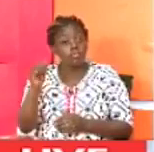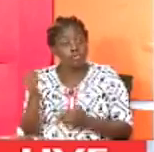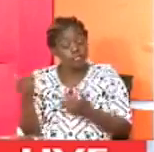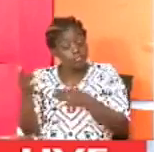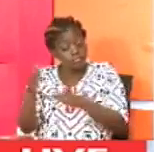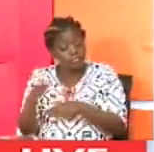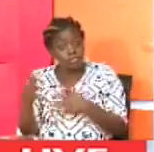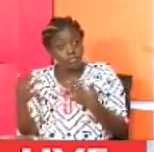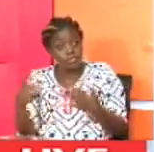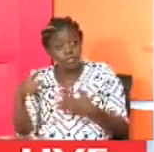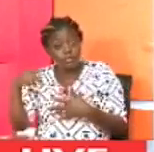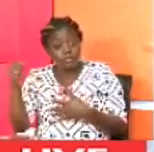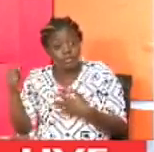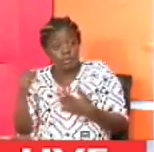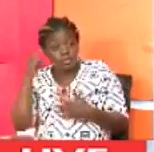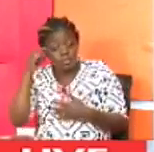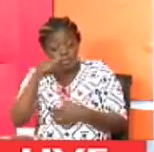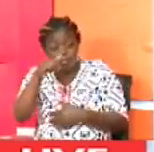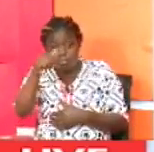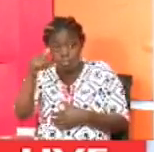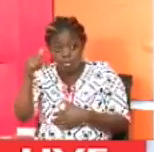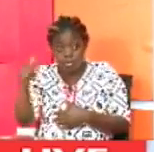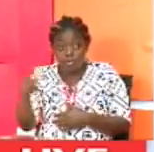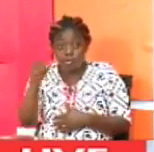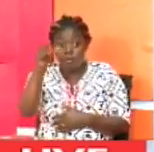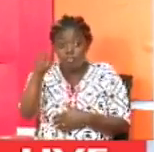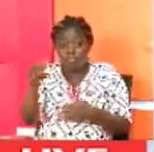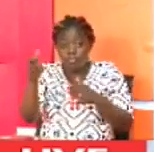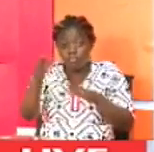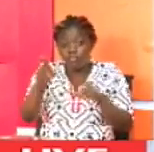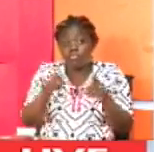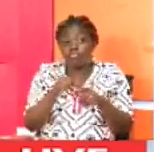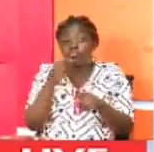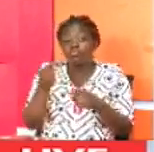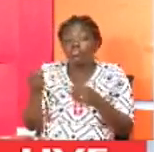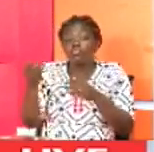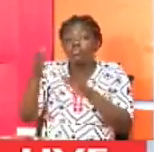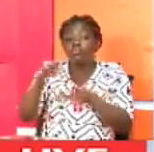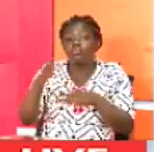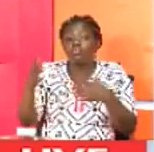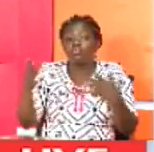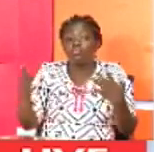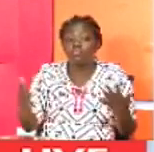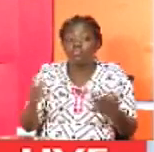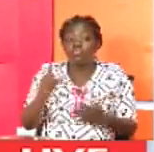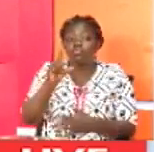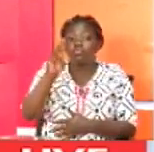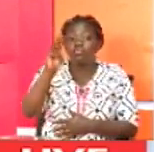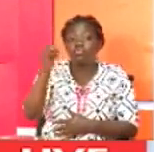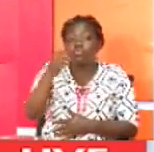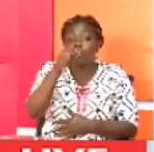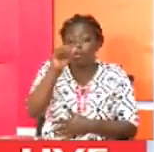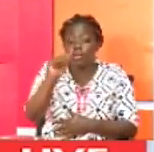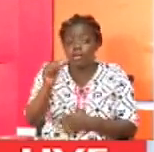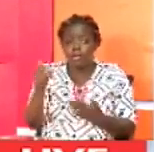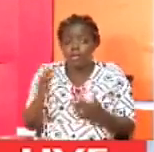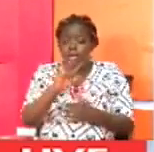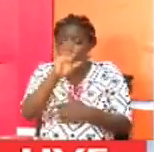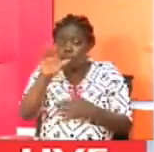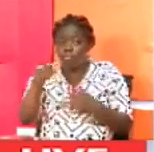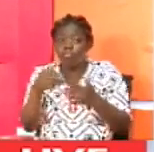bagenze. Tetunonoza kirala kyonna omuntu afaate. Bano bonnyini abagenze kati oluwanga yatugendako, omuzata yatugendako,